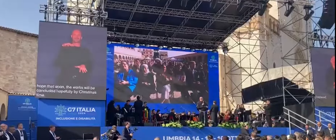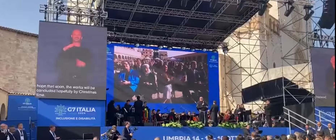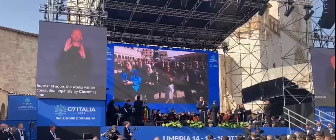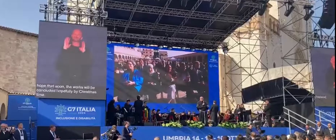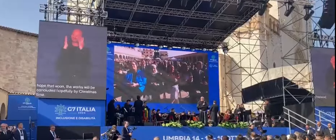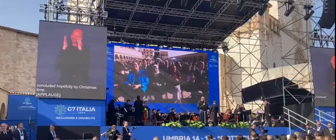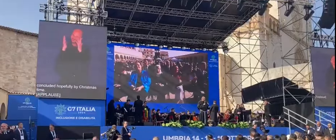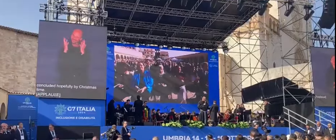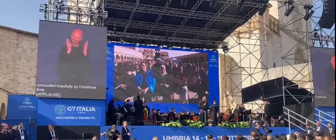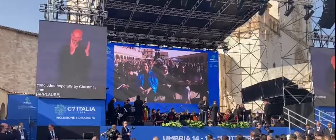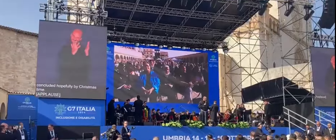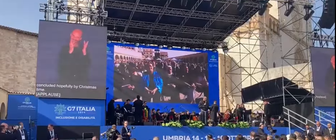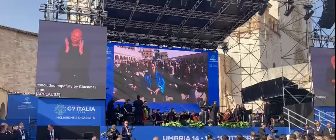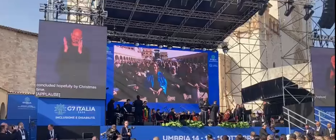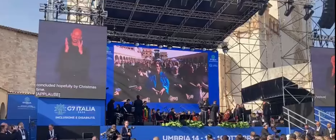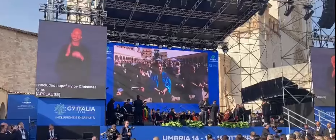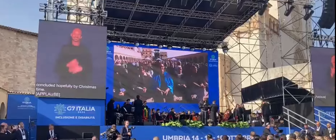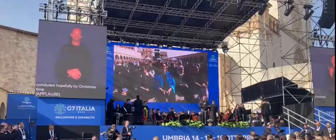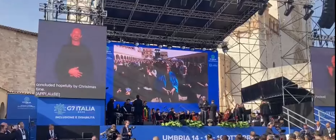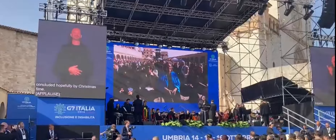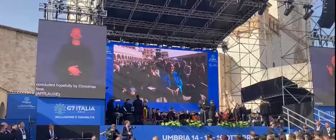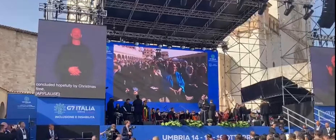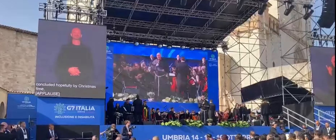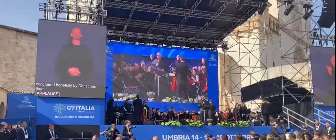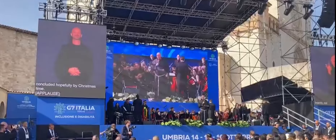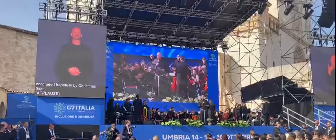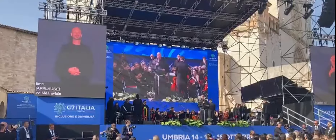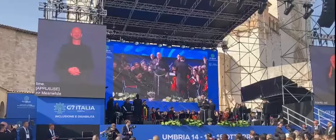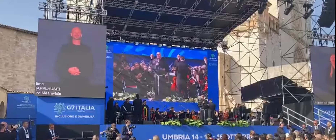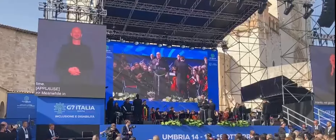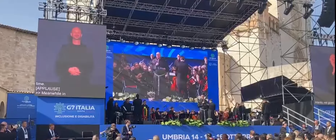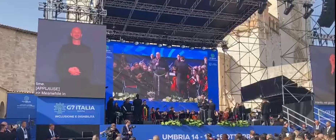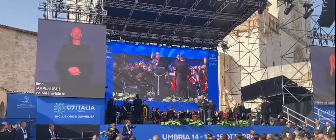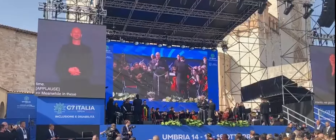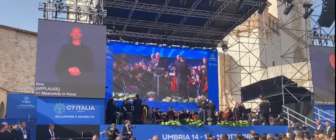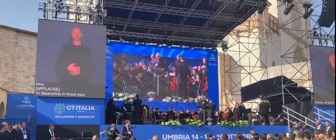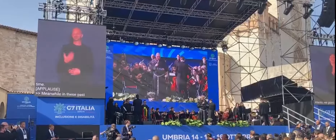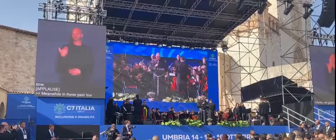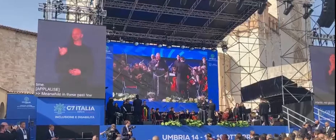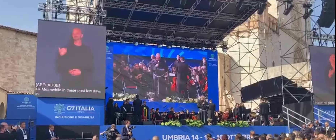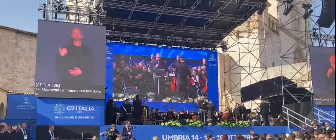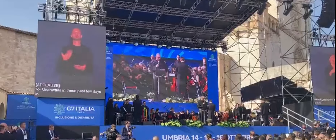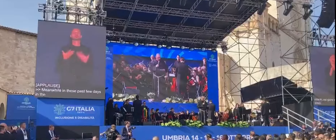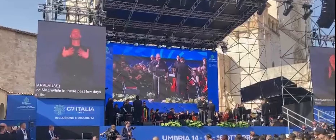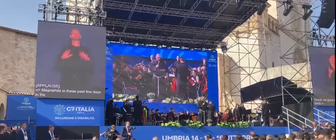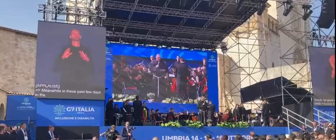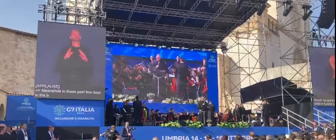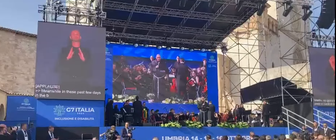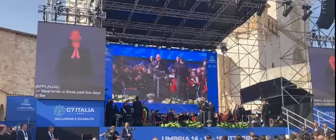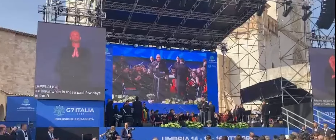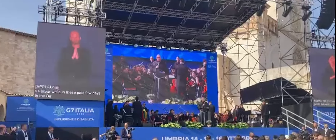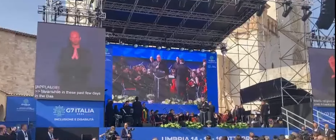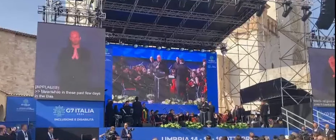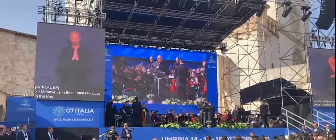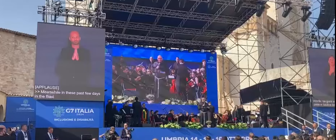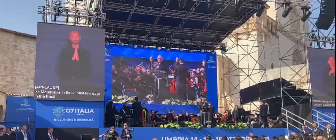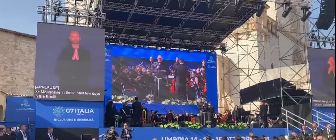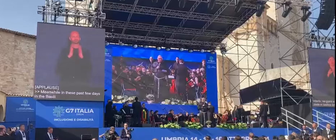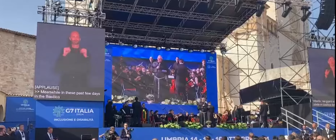Intanto, nei giorni scorsi sono state poste in basilica delle mappe tattili, perché anche le